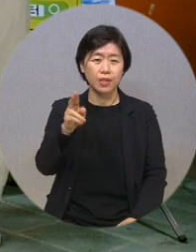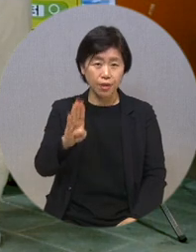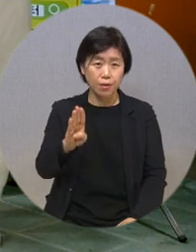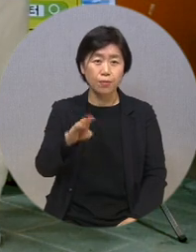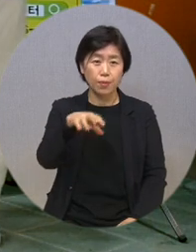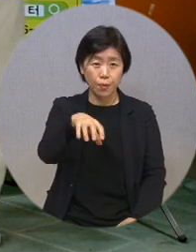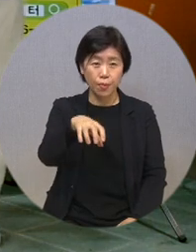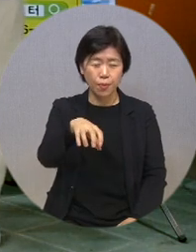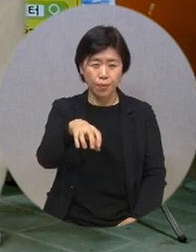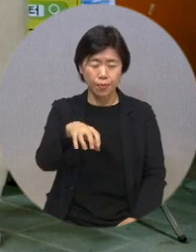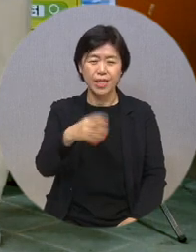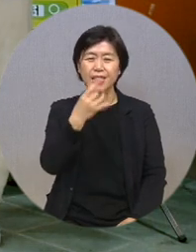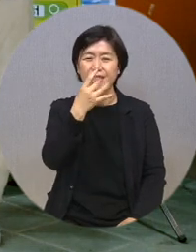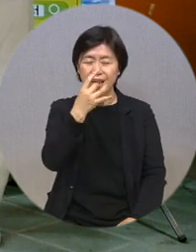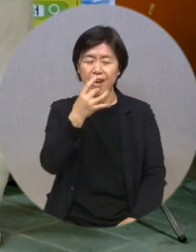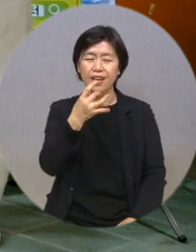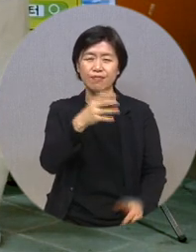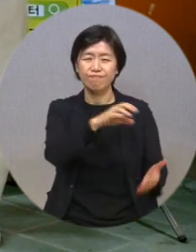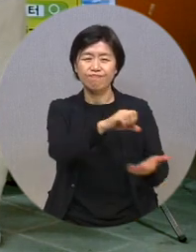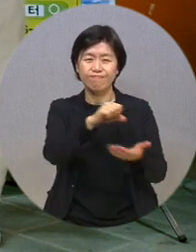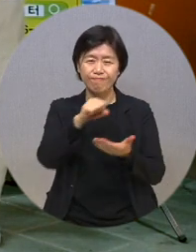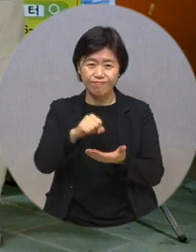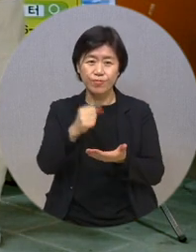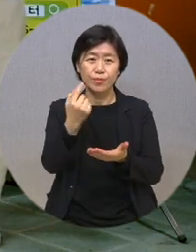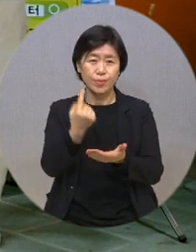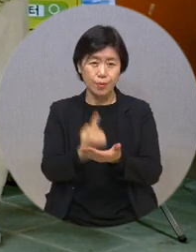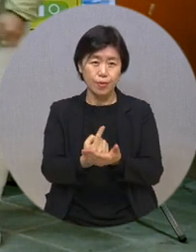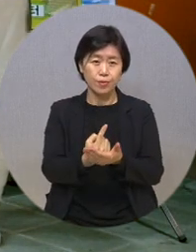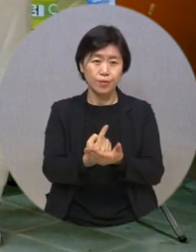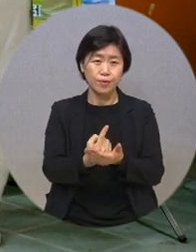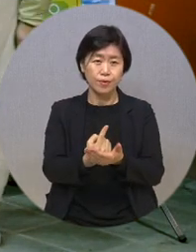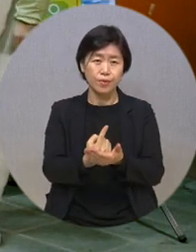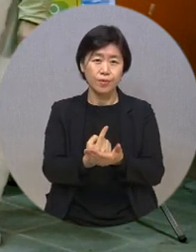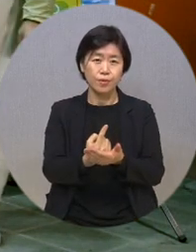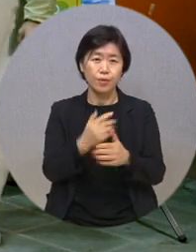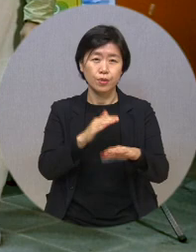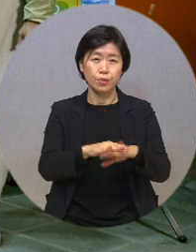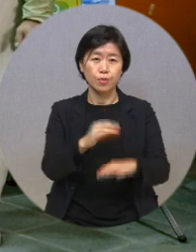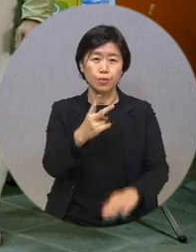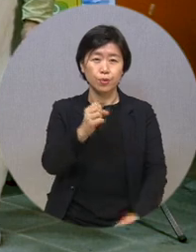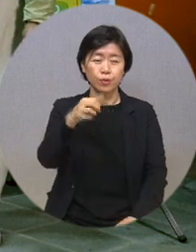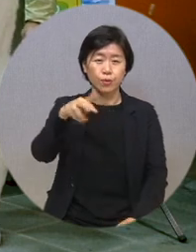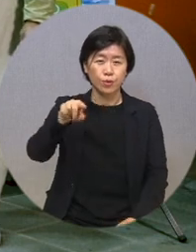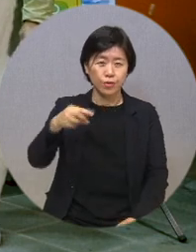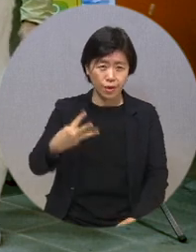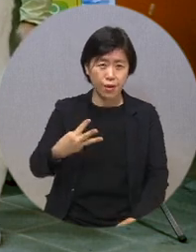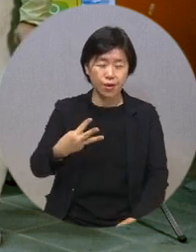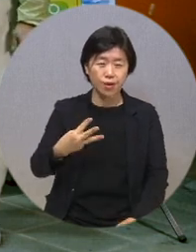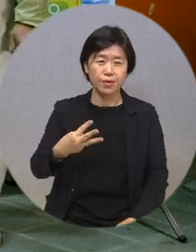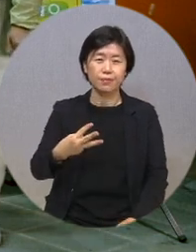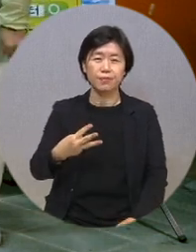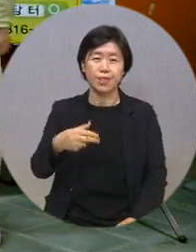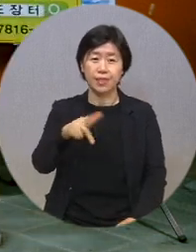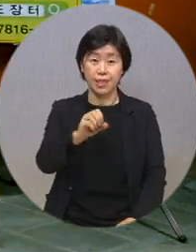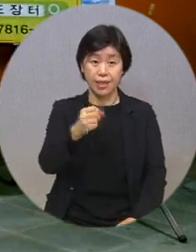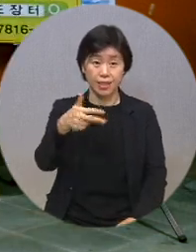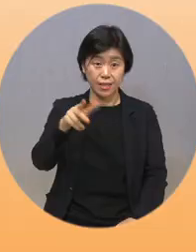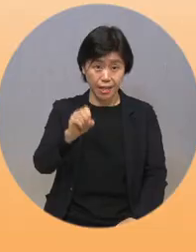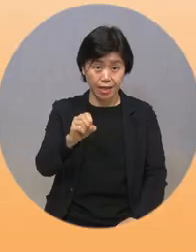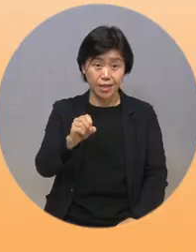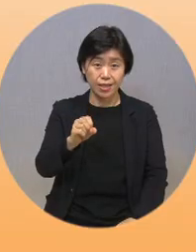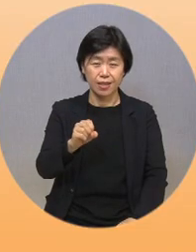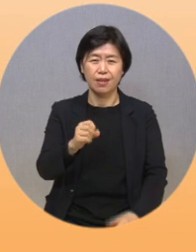쌀 들고 나오셨네요. 손용철 조합장님? 장장입니다. 장장님이세요? 네, 네. 아